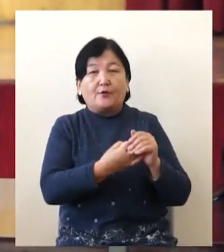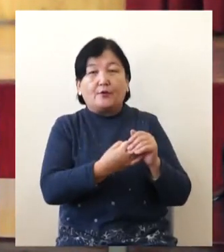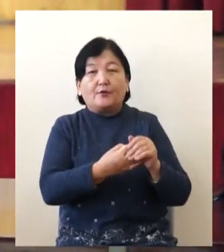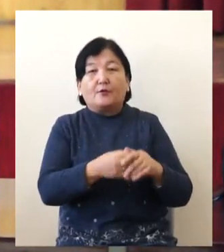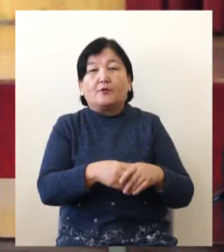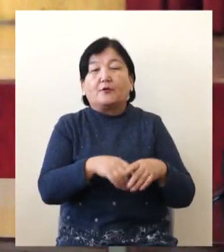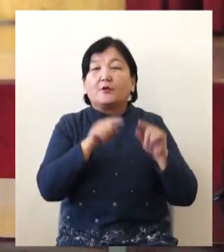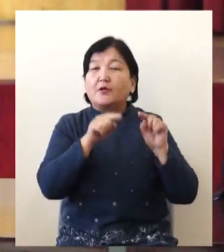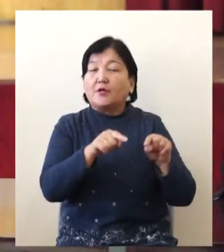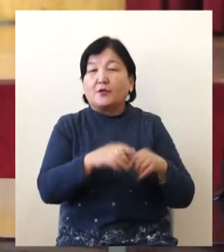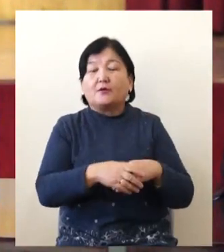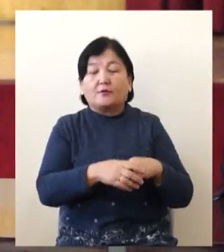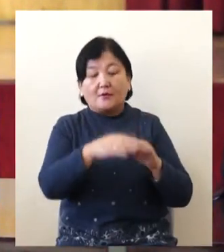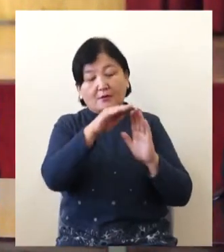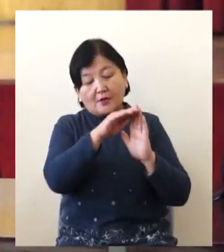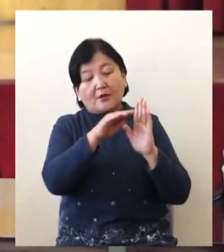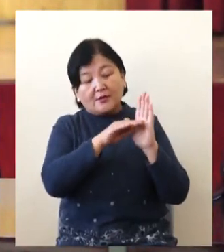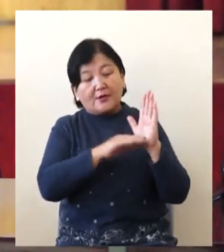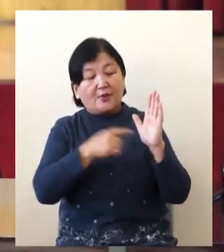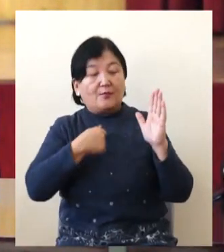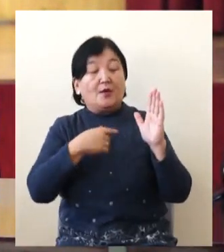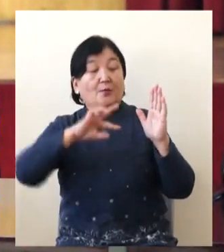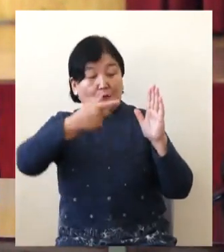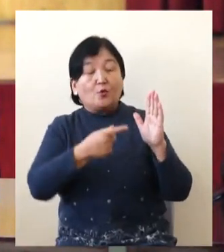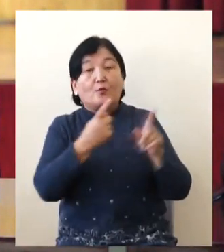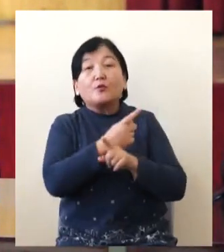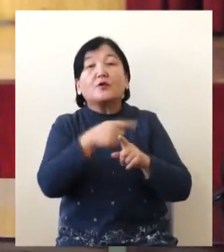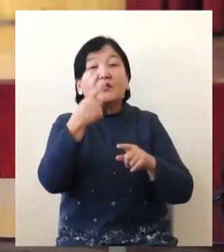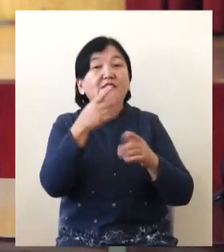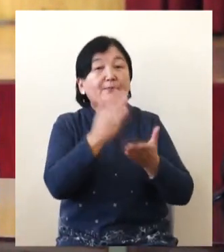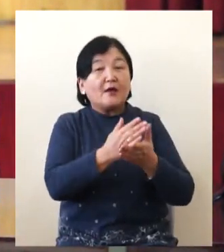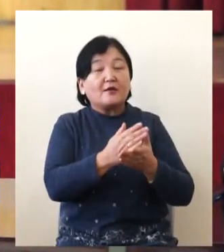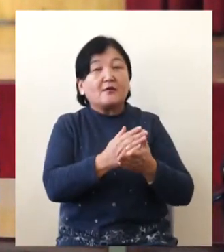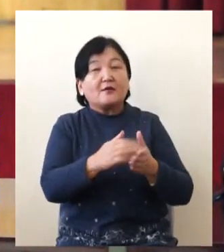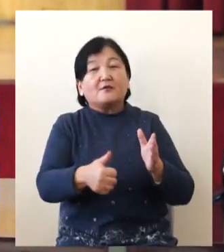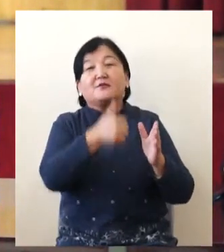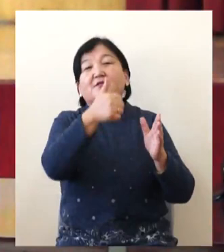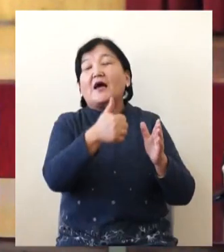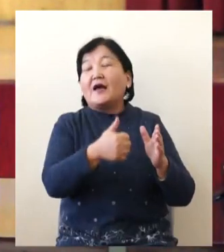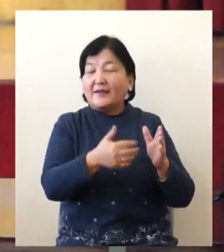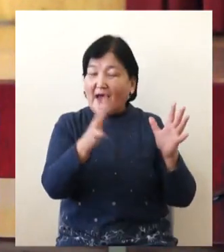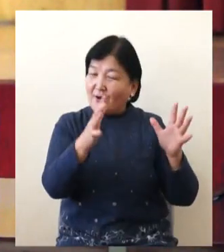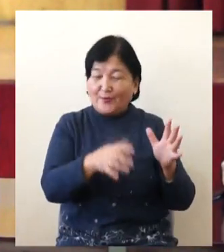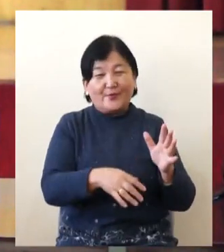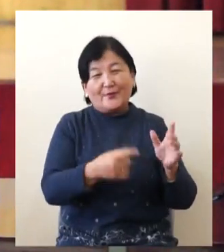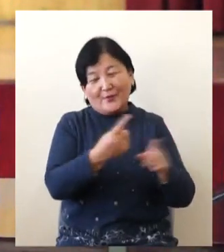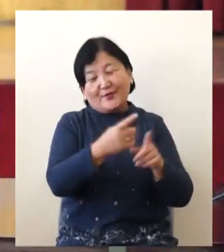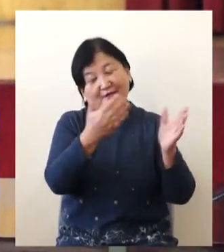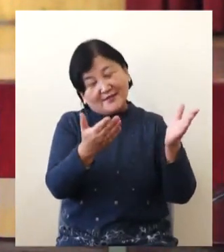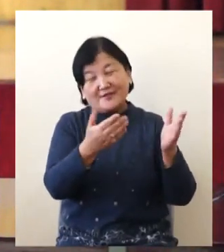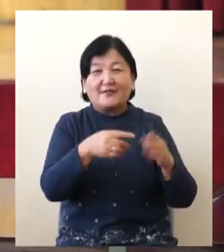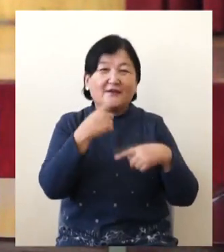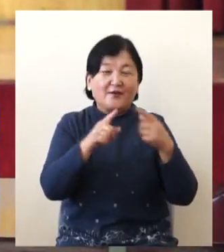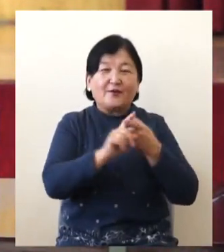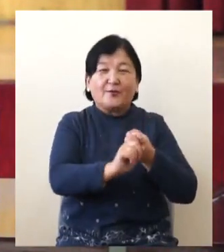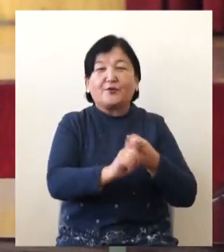эрхийн би юу дараалал буруу хийсэн байна нөгөө муу нэг сайн нару гэдэг утгаагаар яж нөгөө баг тоонуудын